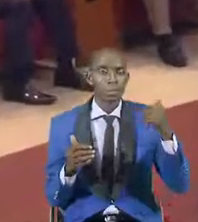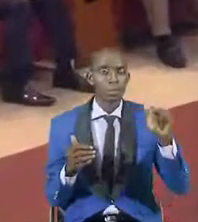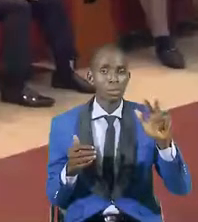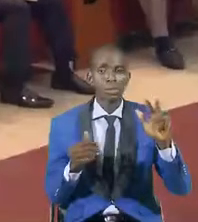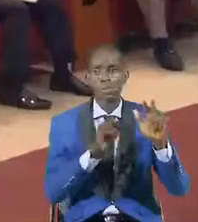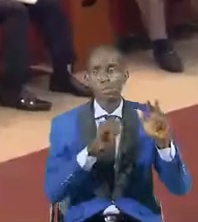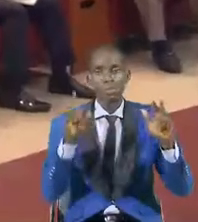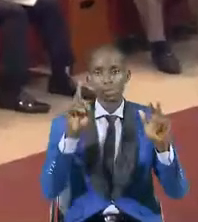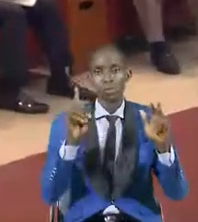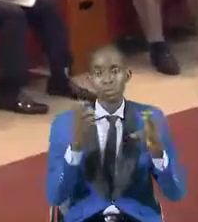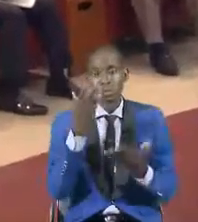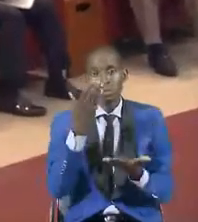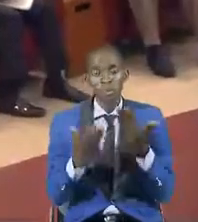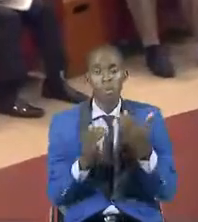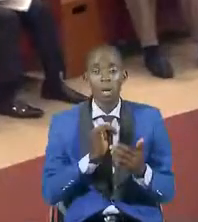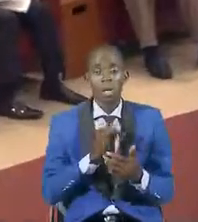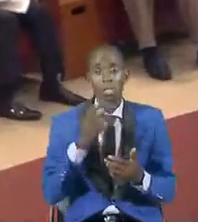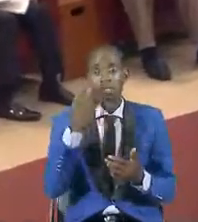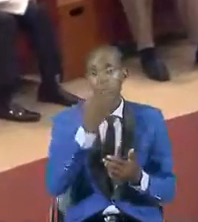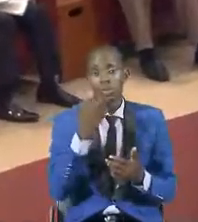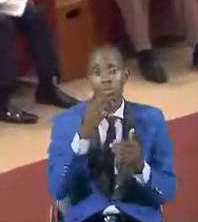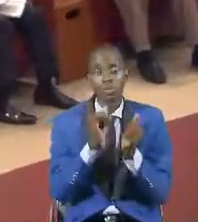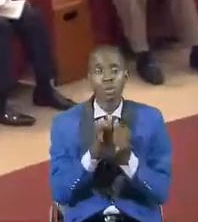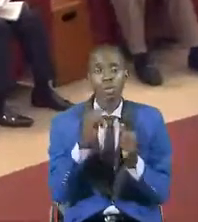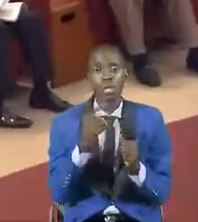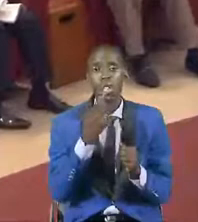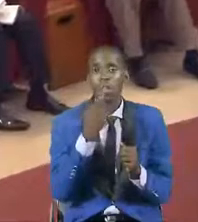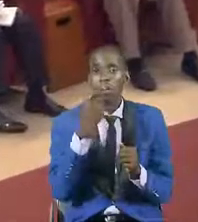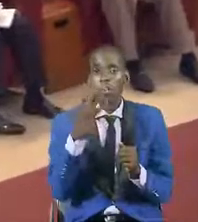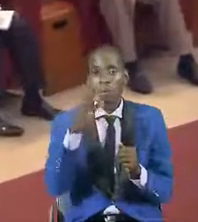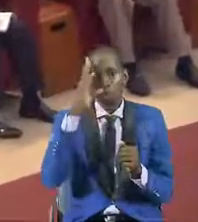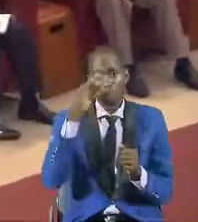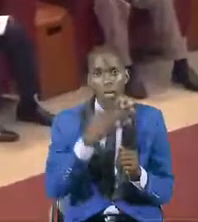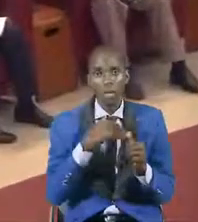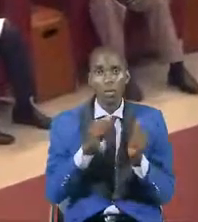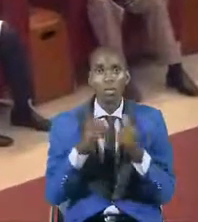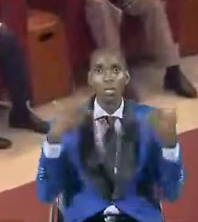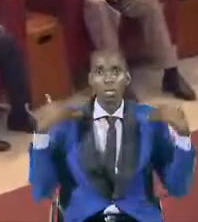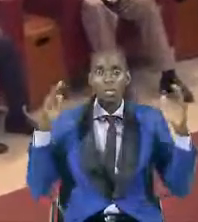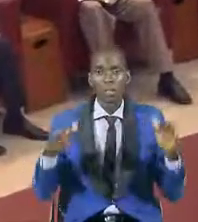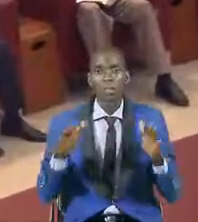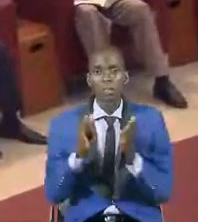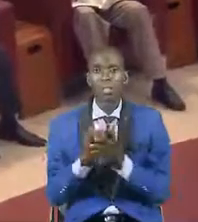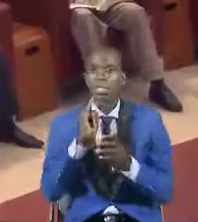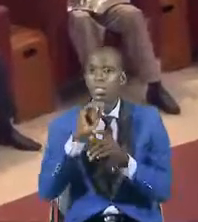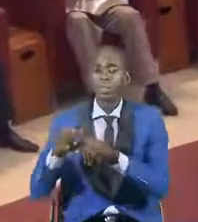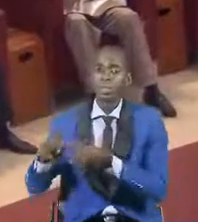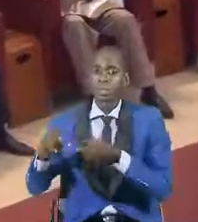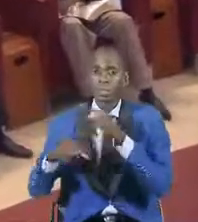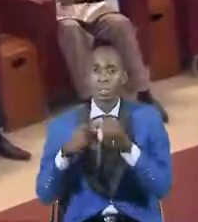1 Corinthiens 13, verset 1. Quand je parlerai les langues des hommes et des anges, en